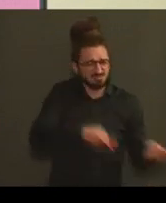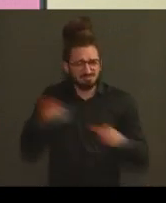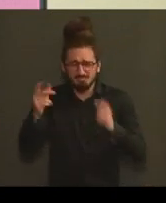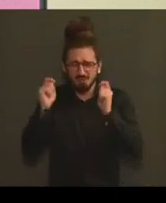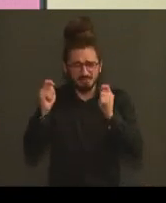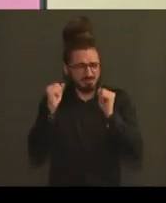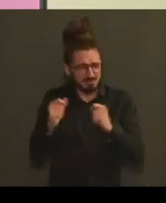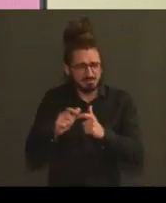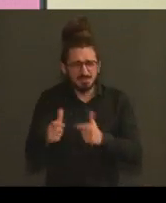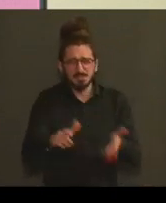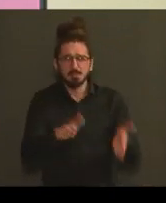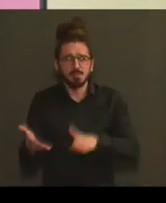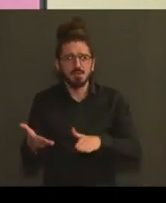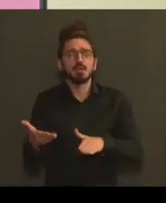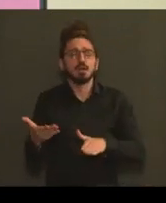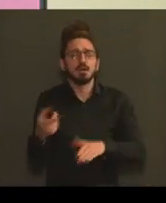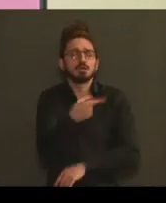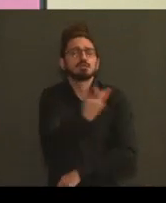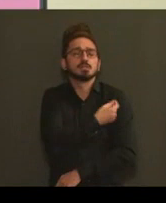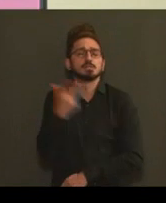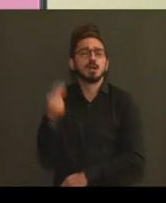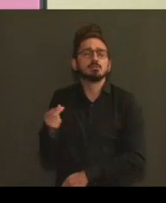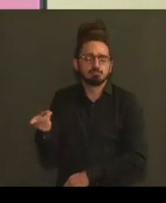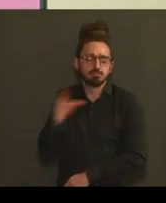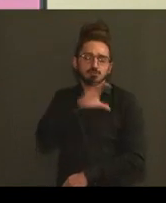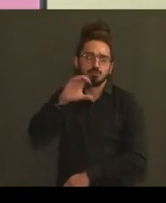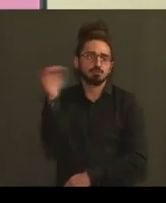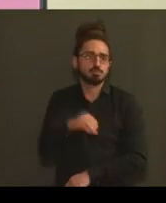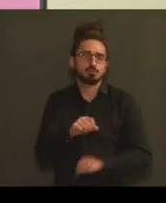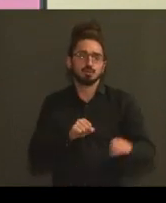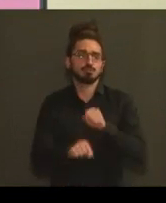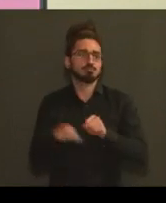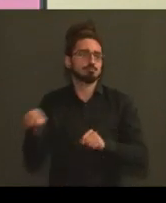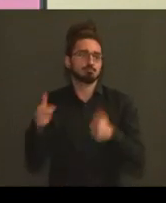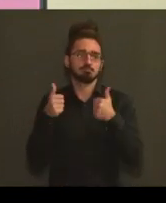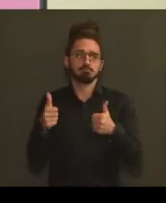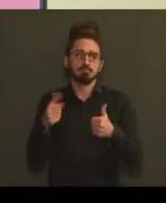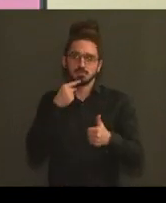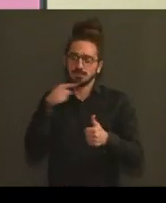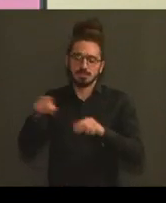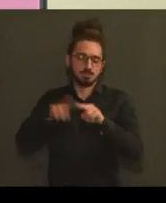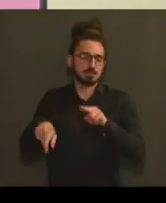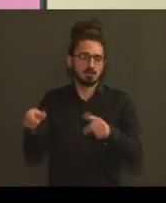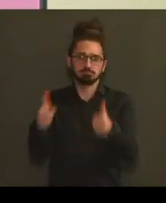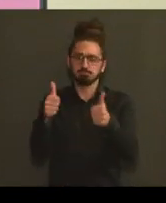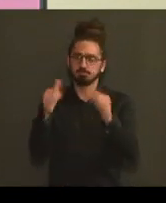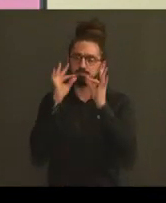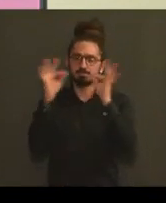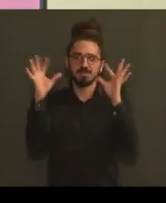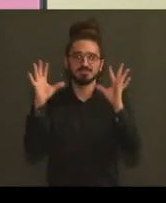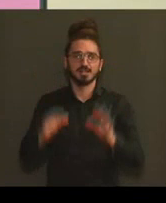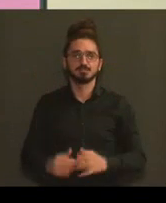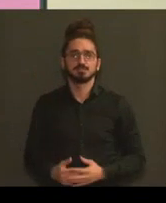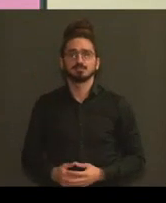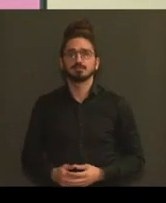de 100%. Ce qui est indéniablement d'excellents résultats et qui montre que ce vaccin, dans le groupe d'âge